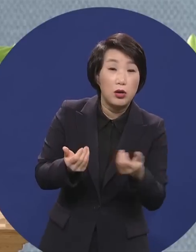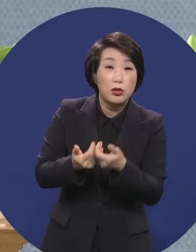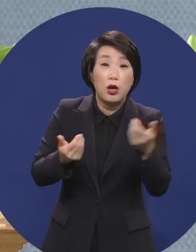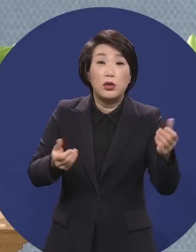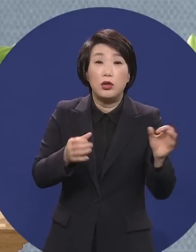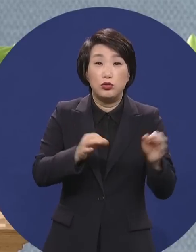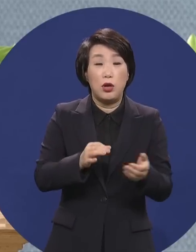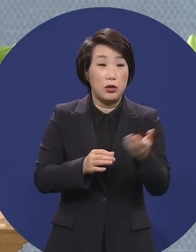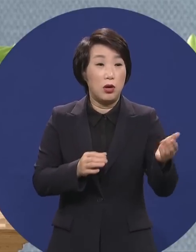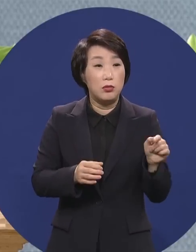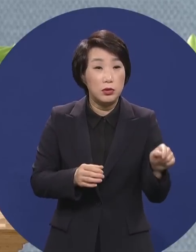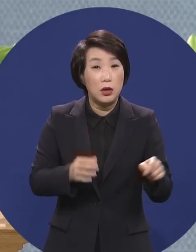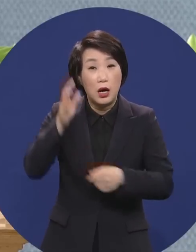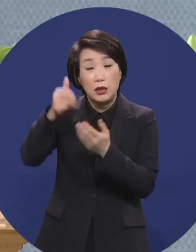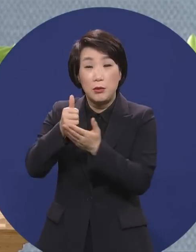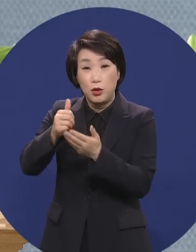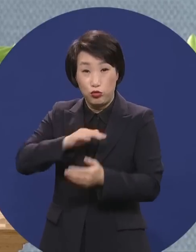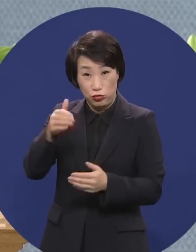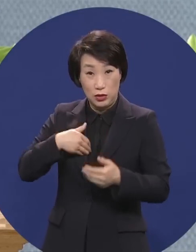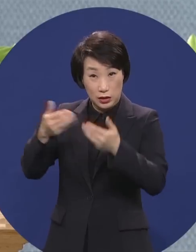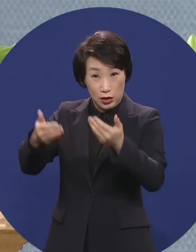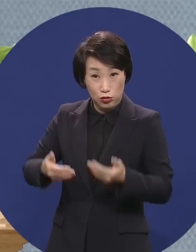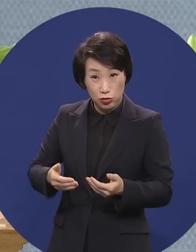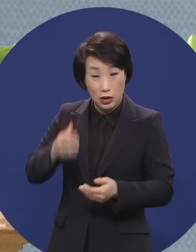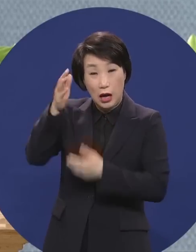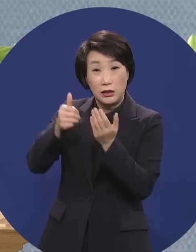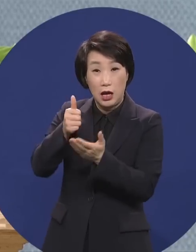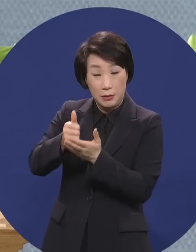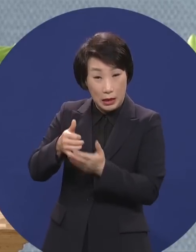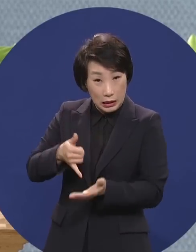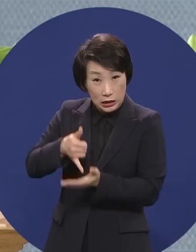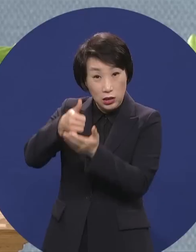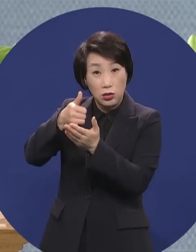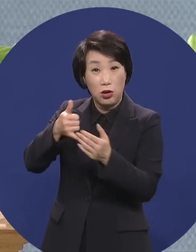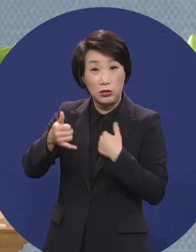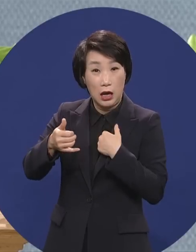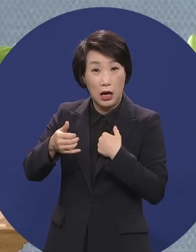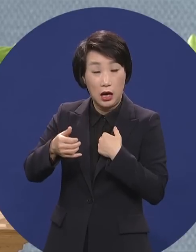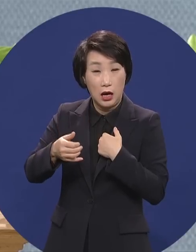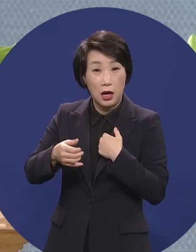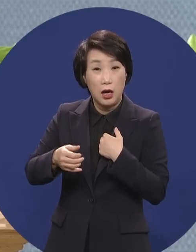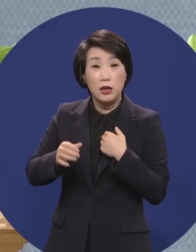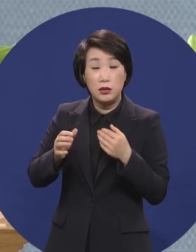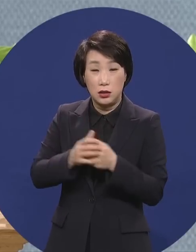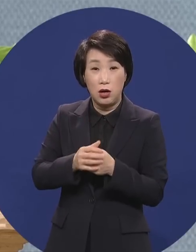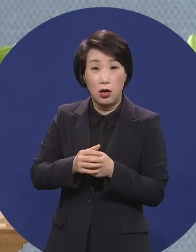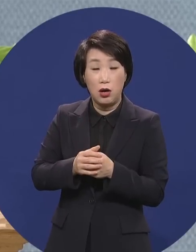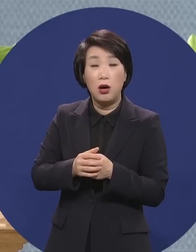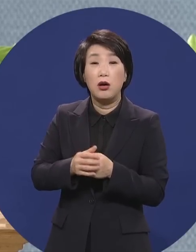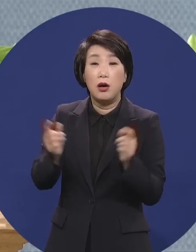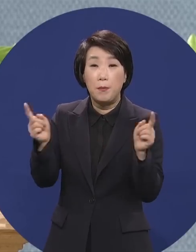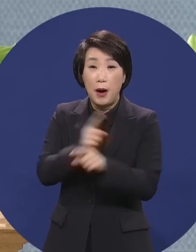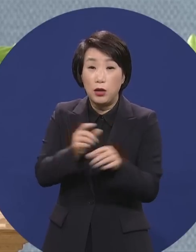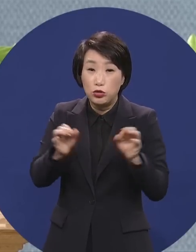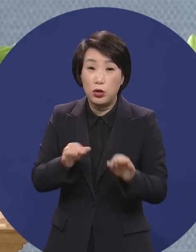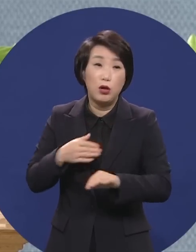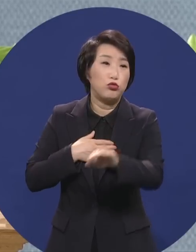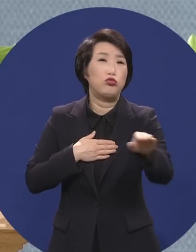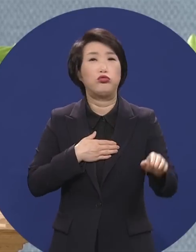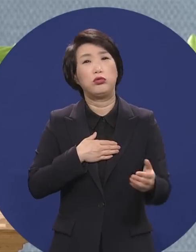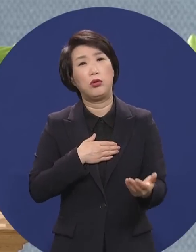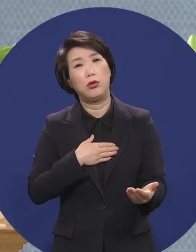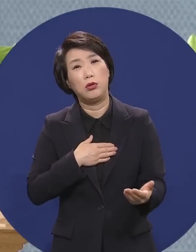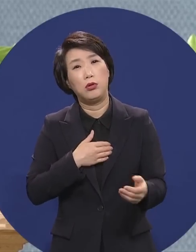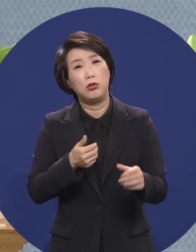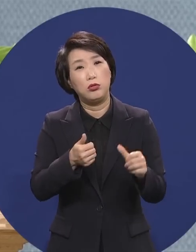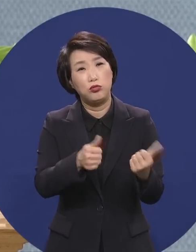순간 하나님께서 우리에게 주신 하나님의 인격에서 전복되는 순간 우리는